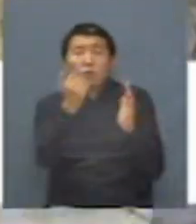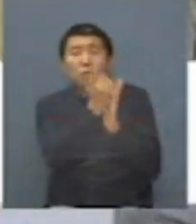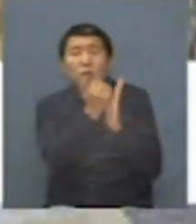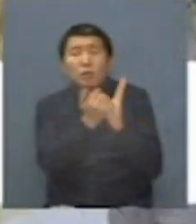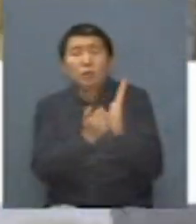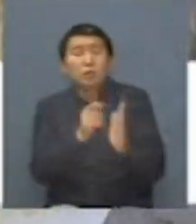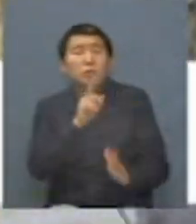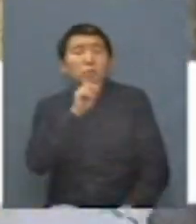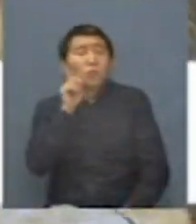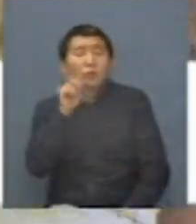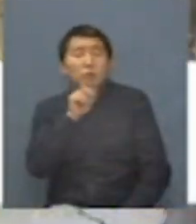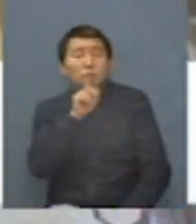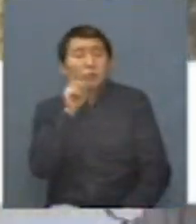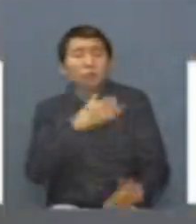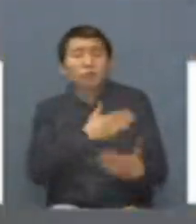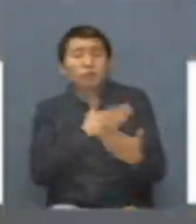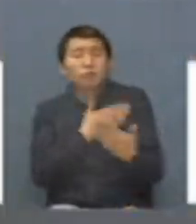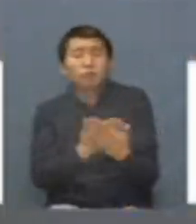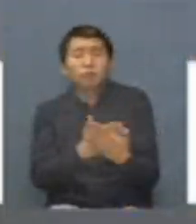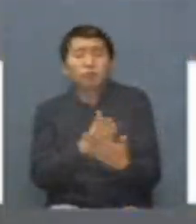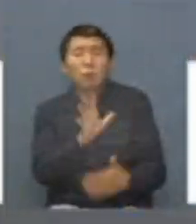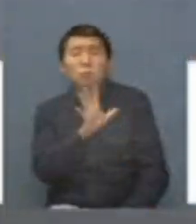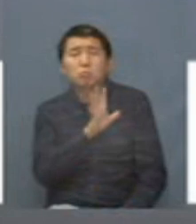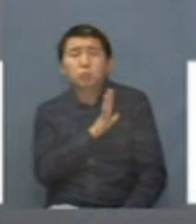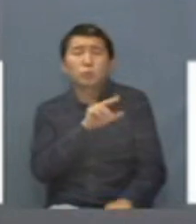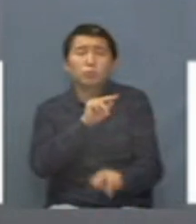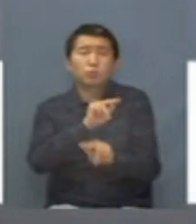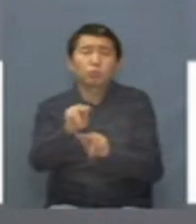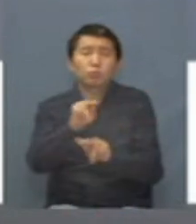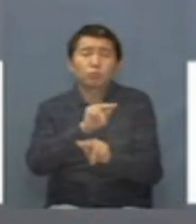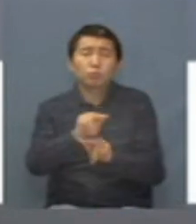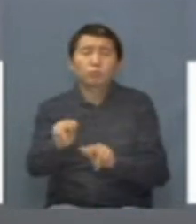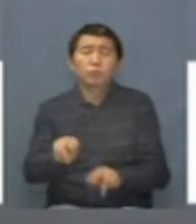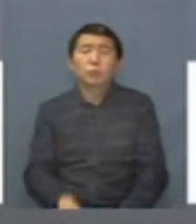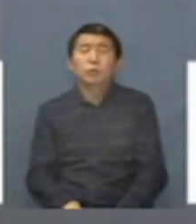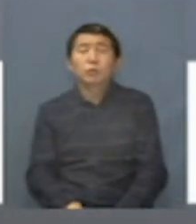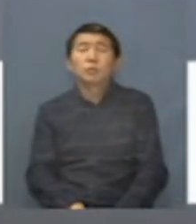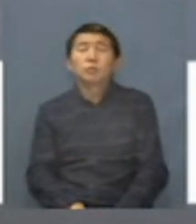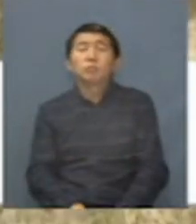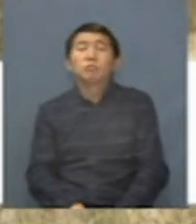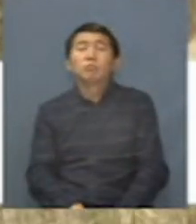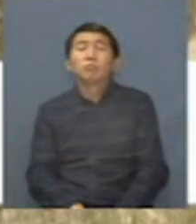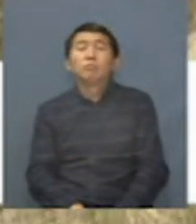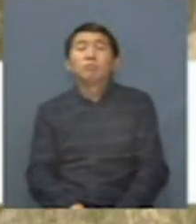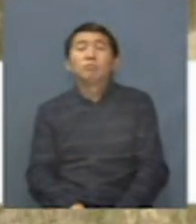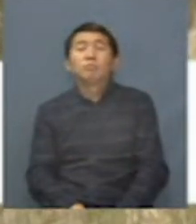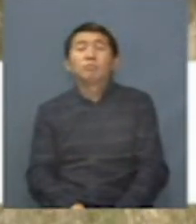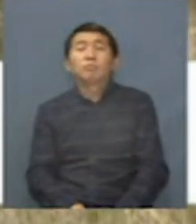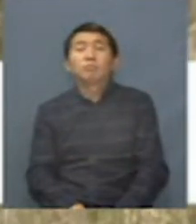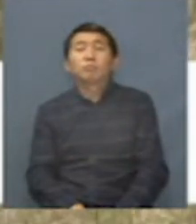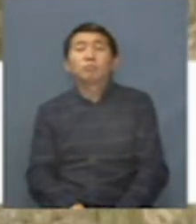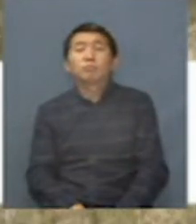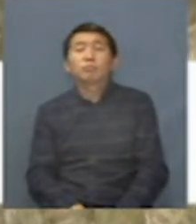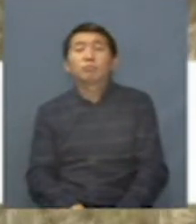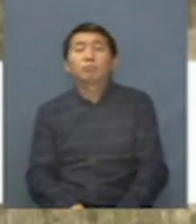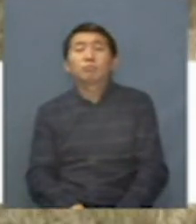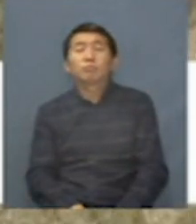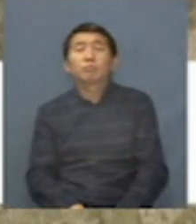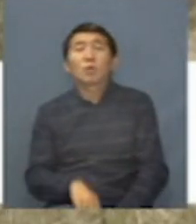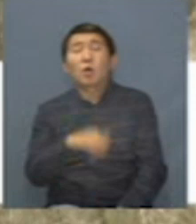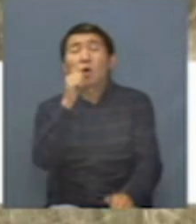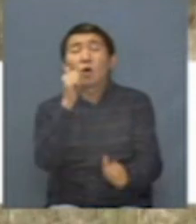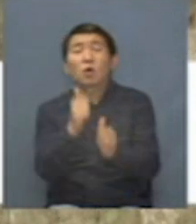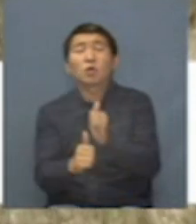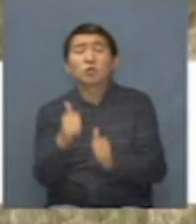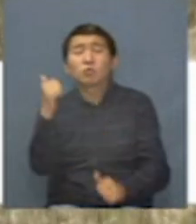болып өсуге тәрбиелейді дейді аудандық жастар ресурстық орталығының әдіскері Бауыржан Бегалиев. Ұлан аудан жастары бізде апта сайын